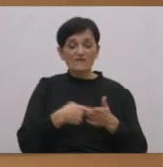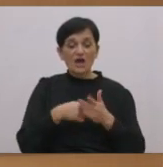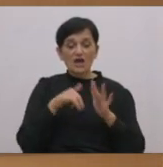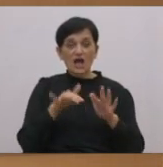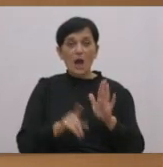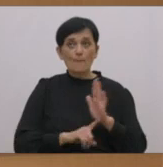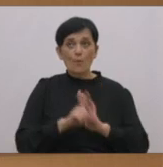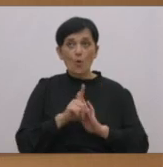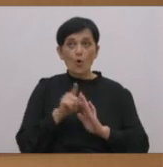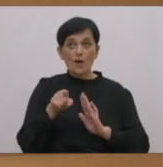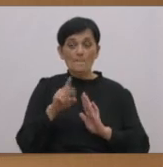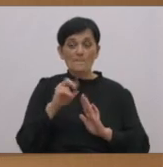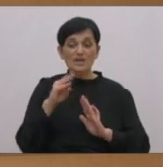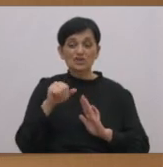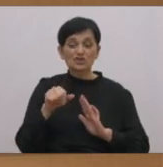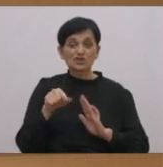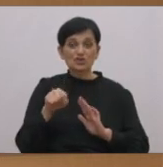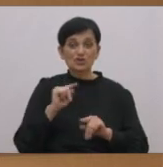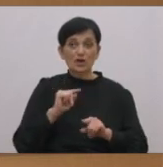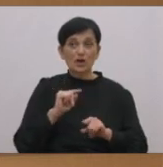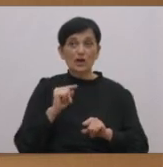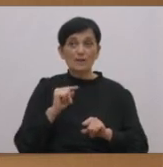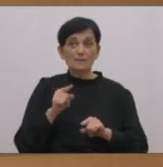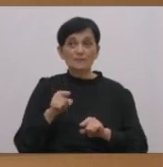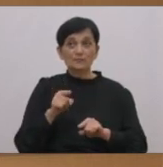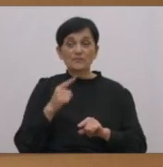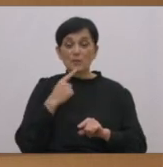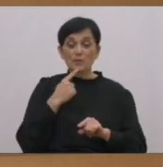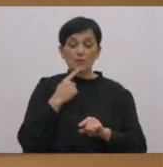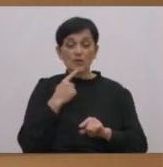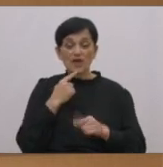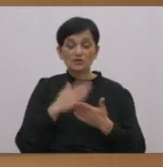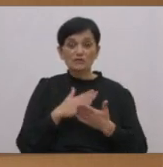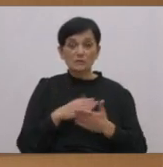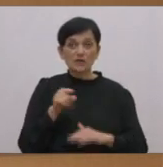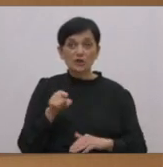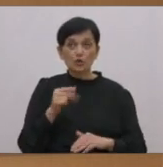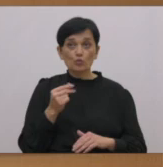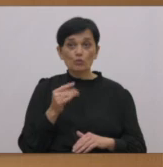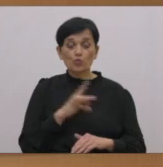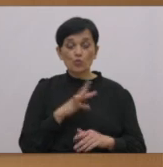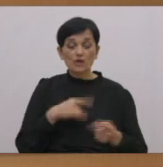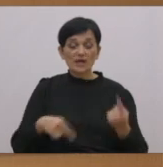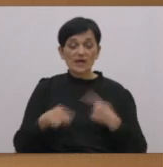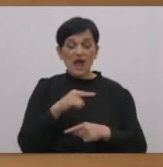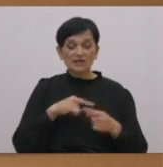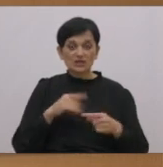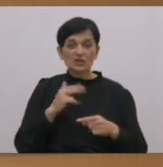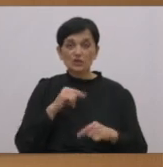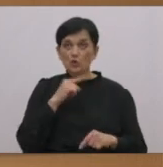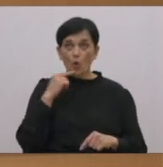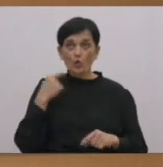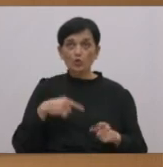გამოძიება ამ ბირჟისა, ვინაიდან იგი ეჭვმიტანილია ფულის გათეთრებაში და